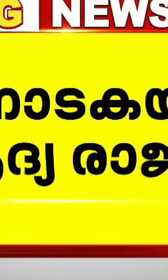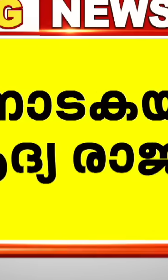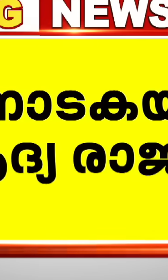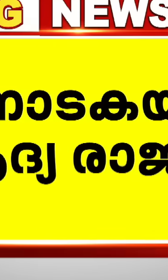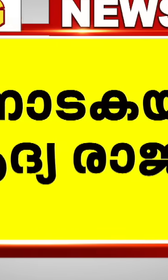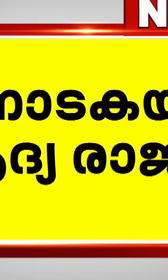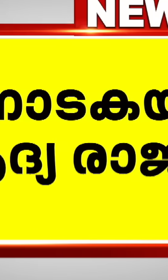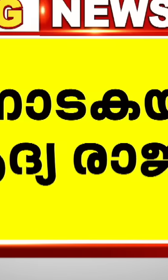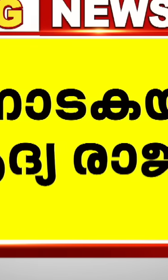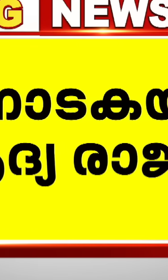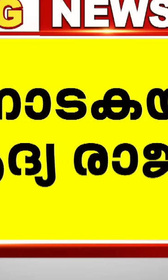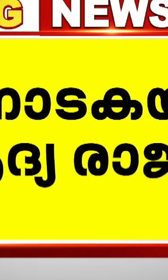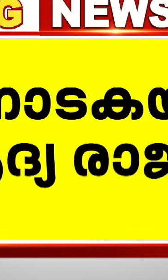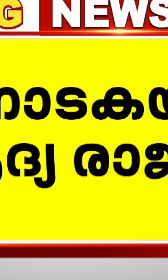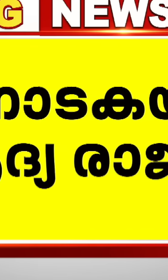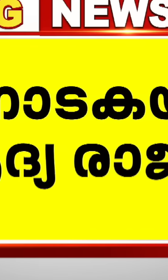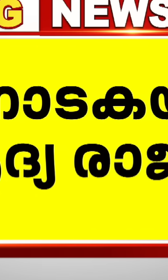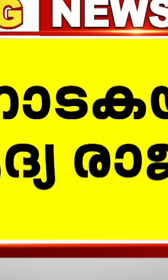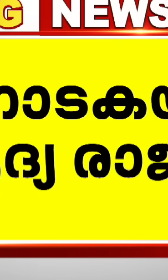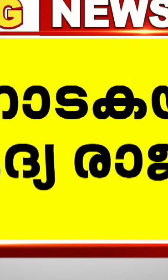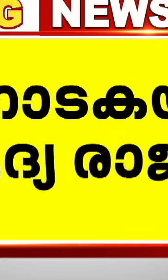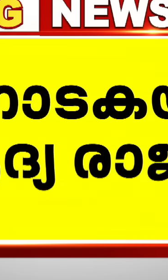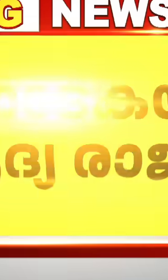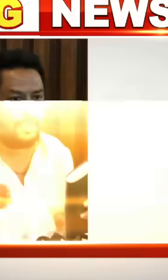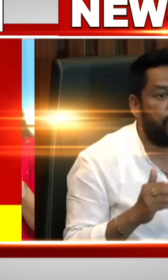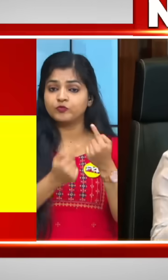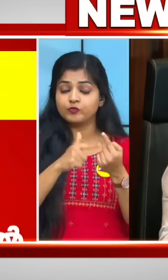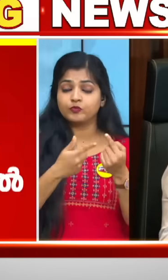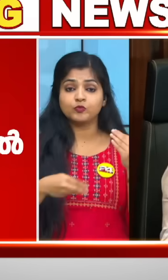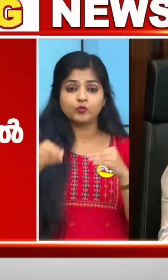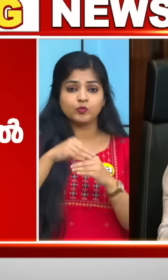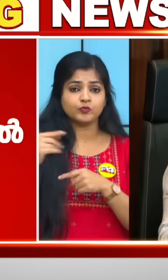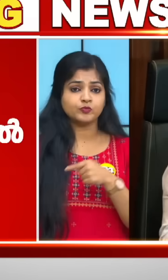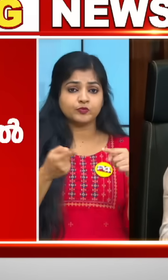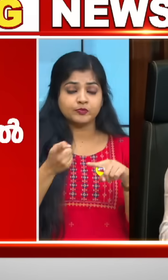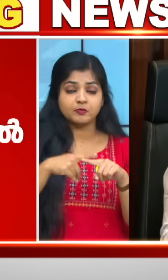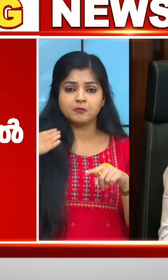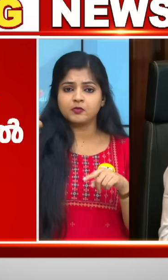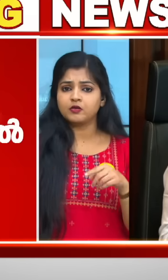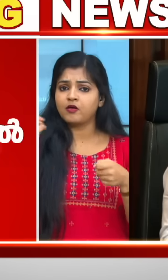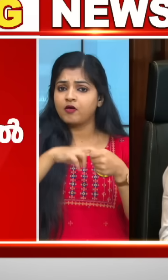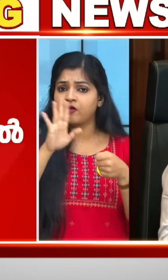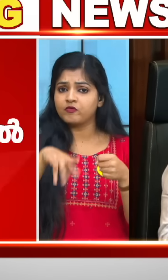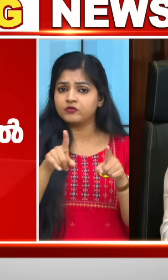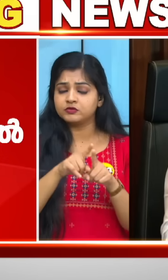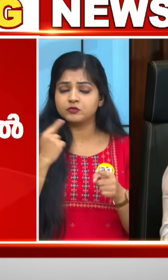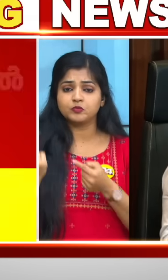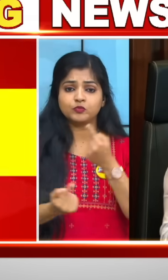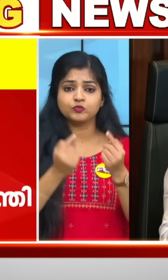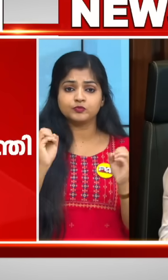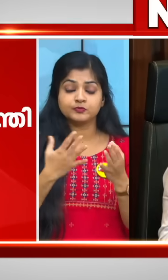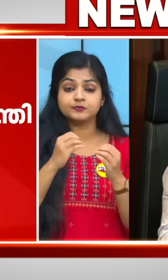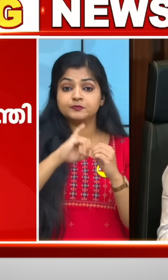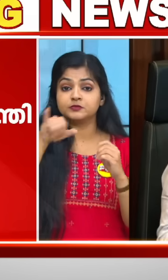ആത്മഹത്യാക്കുറിപ്പിൽ പരാമർശമുണ്ട് പിന്നാലെയാണ് ഇത് വിവാദമാവുകയും മന്ത്രി ഇതിൽ ഇടപെട്ടു എന്ന തരത്തിൽ ആരോപണം ഉയരുകയും ചെയ്തത് ബിജെപി